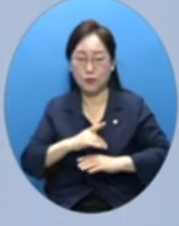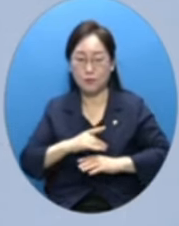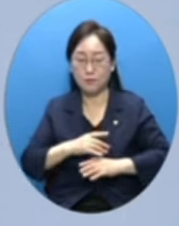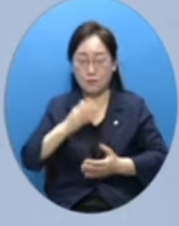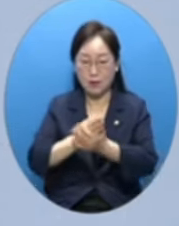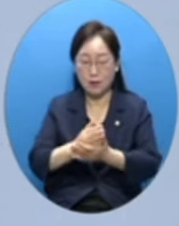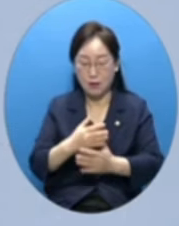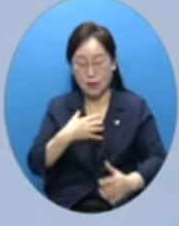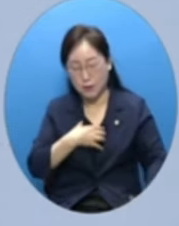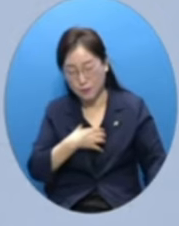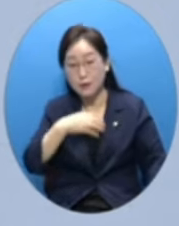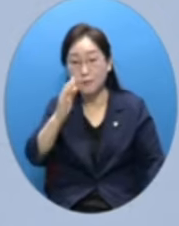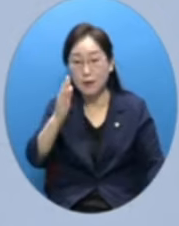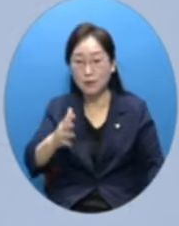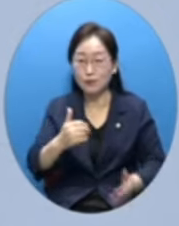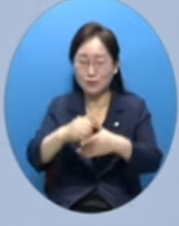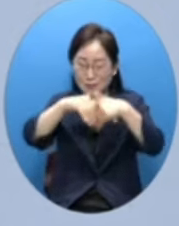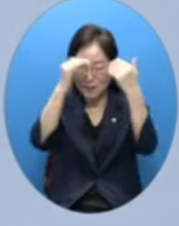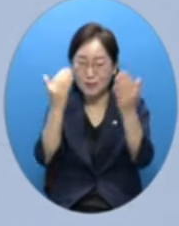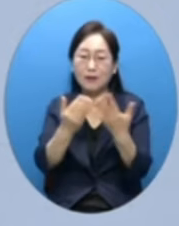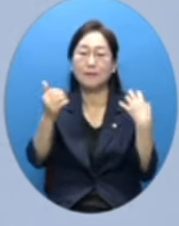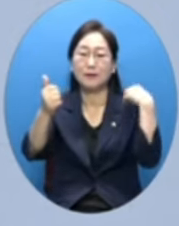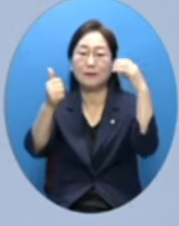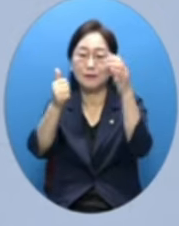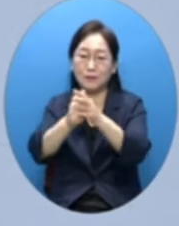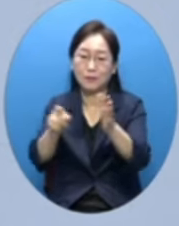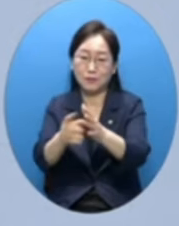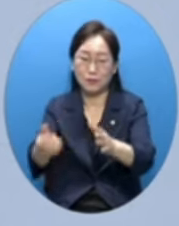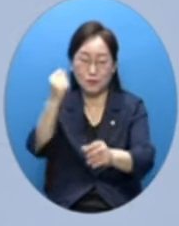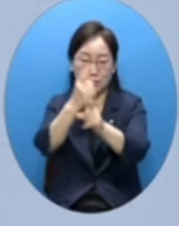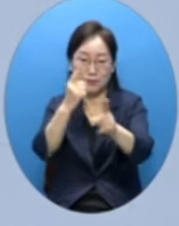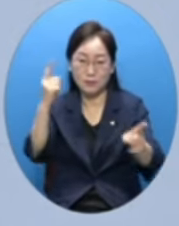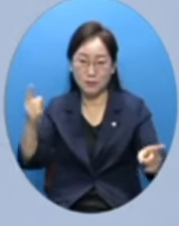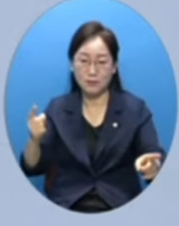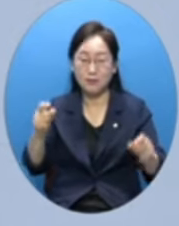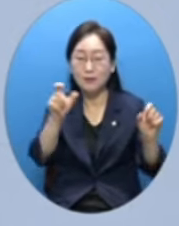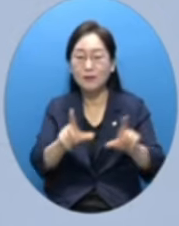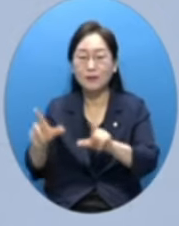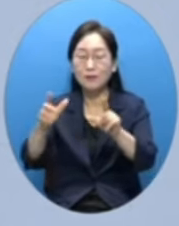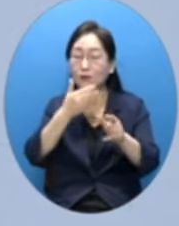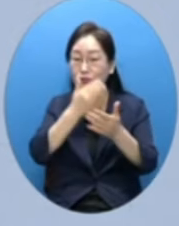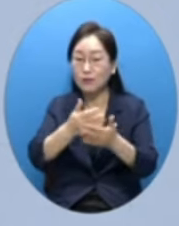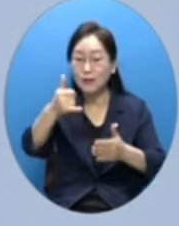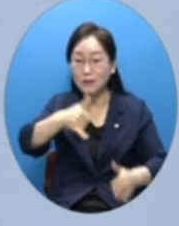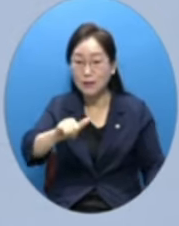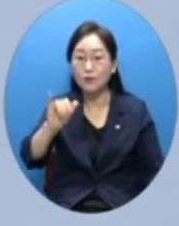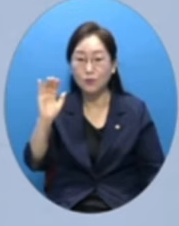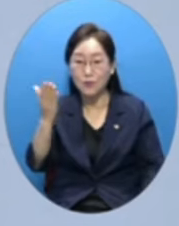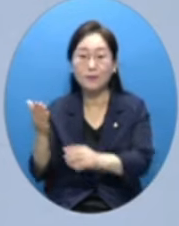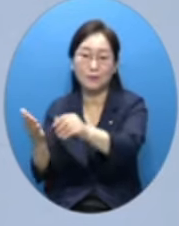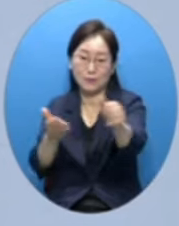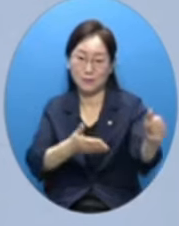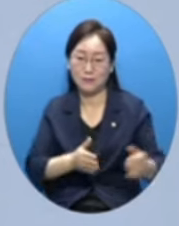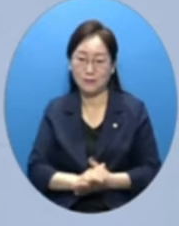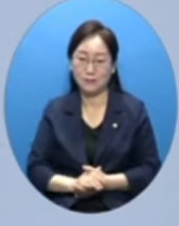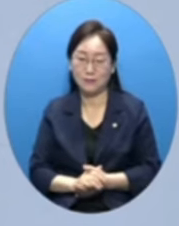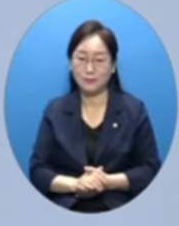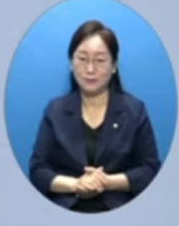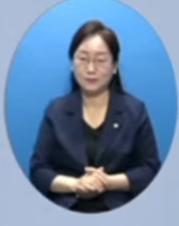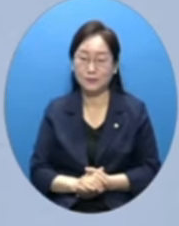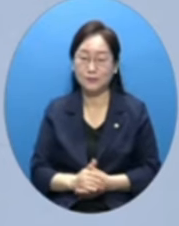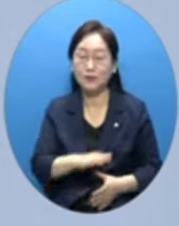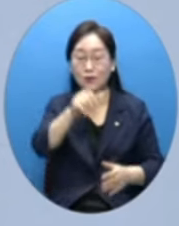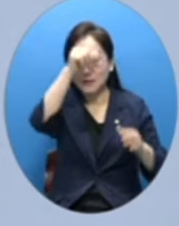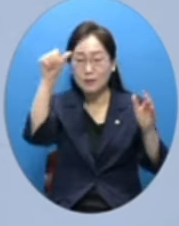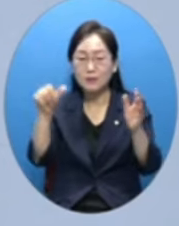염려하지 말고 주님 앞에 모든 것을 맡겨서 믿음의 승리의 삶을 살아가는 주님의 귀한 자녀가 되어야 할 것입니다 아멘 우리가